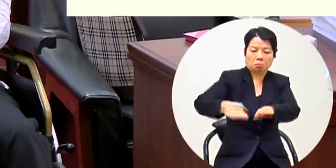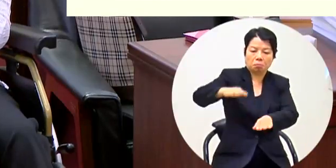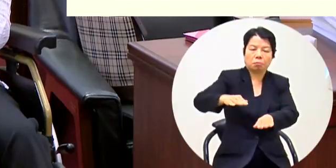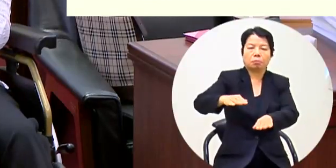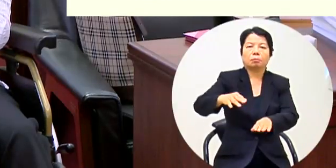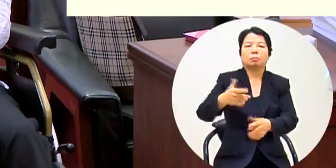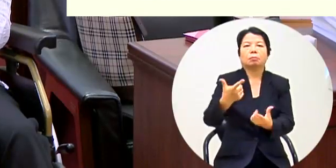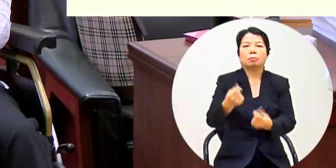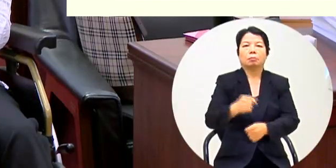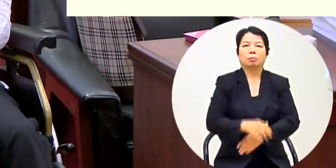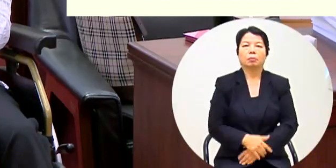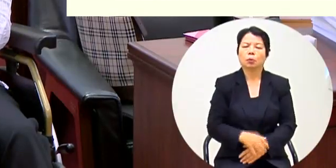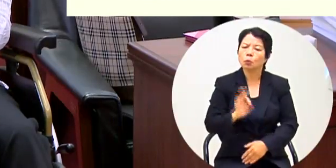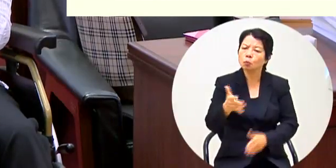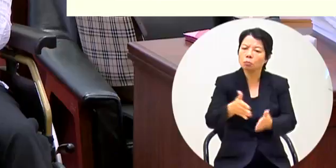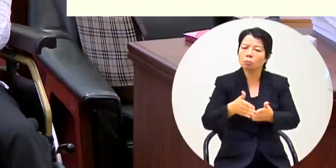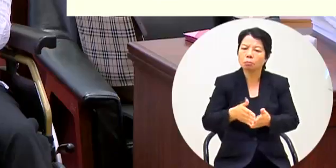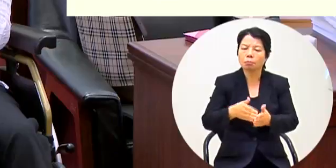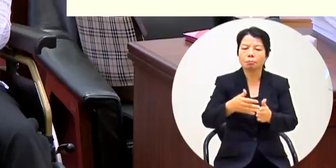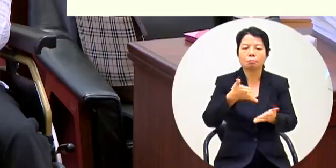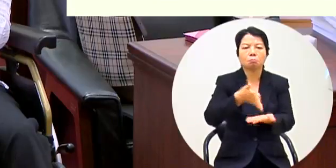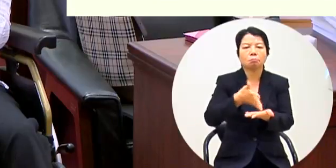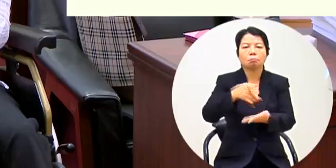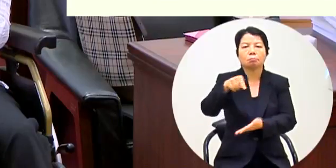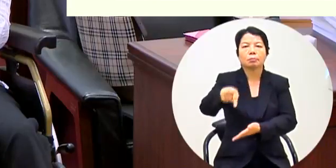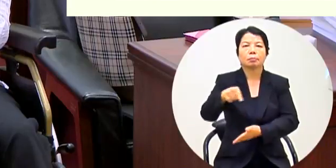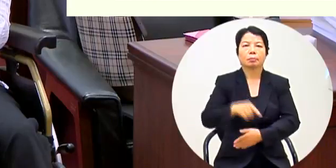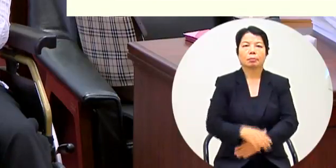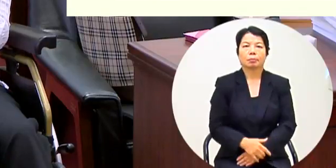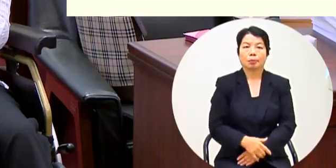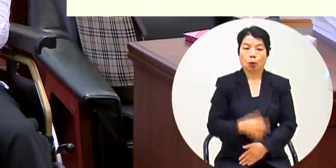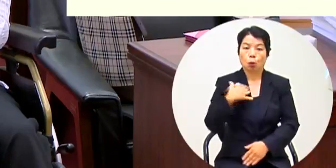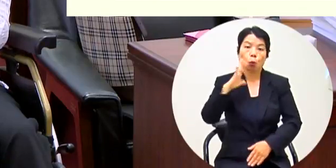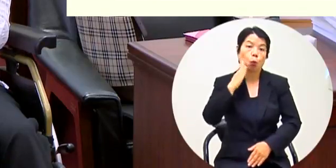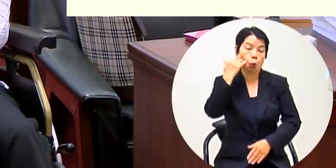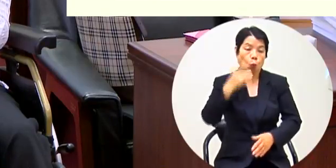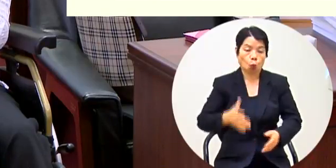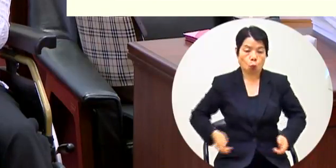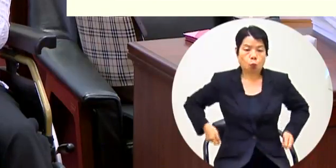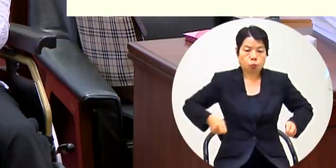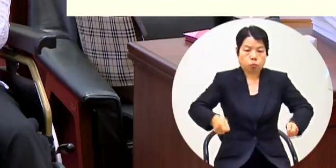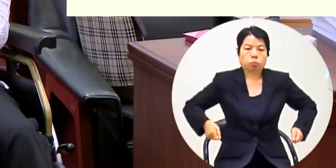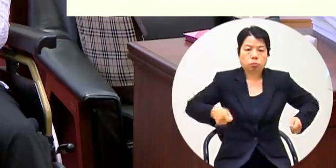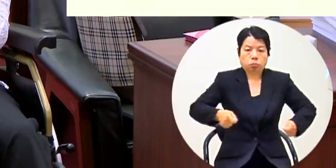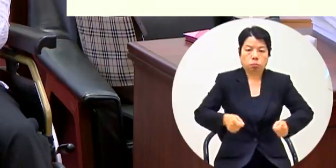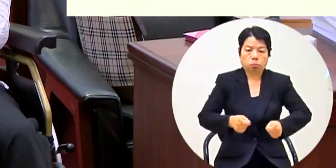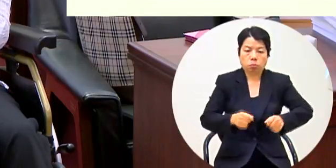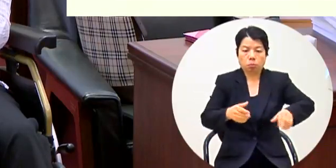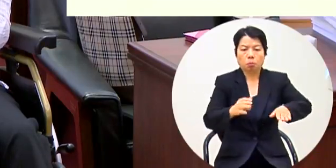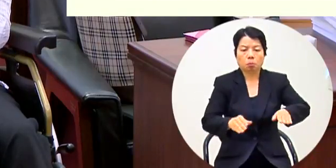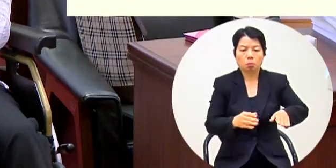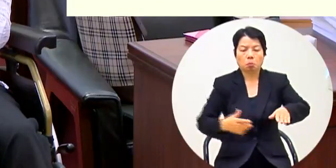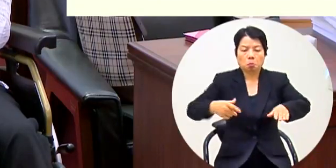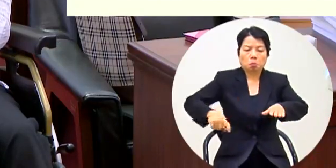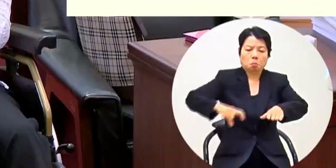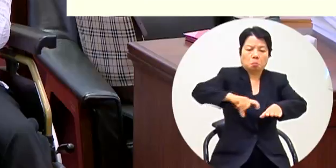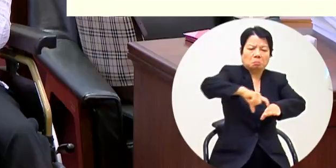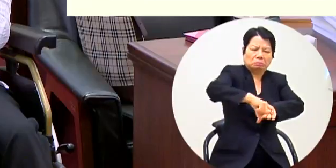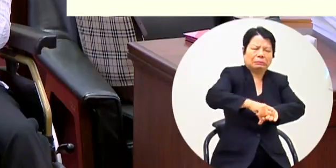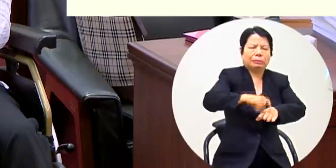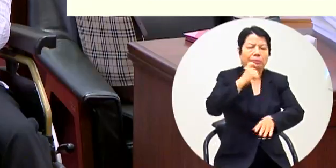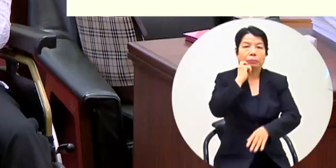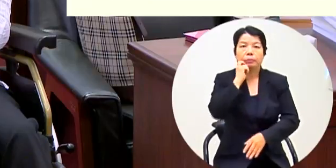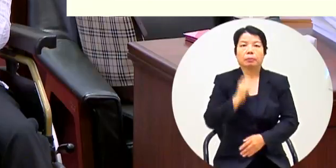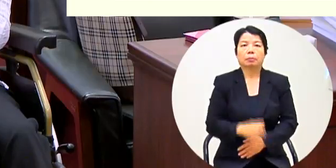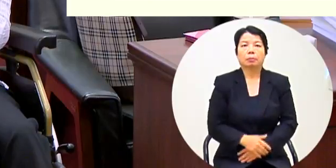样？是因为如果我今天推着轮椅要上来，其实是有困难的，没有人有办法 去协